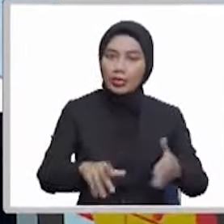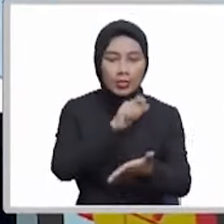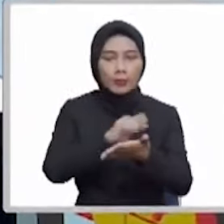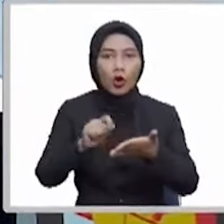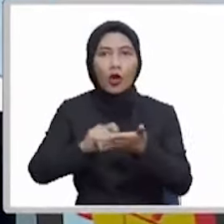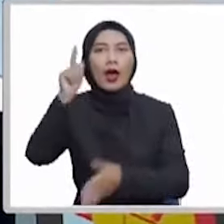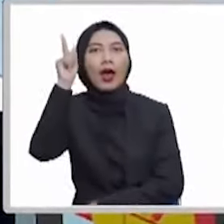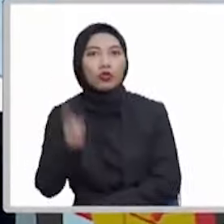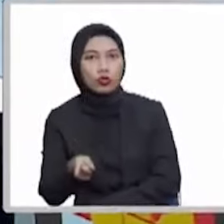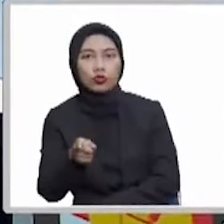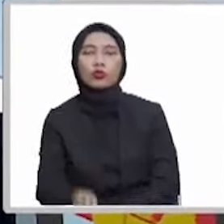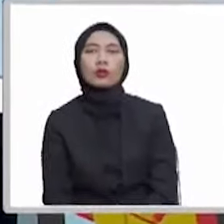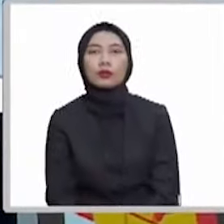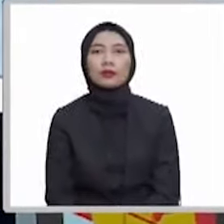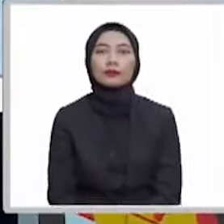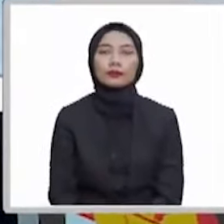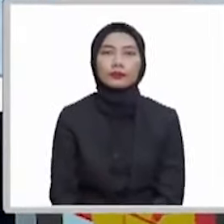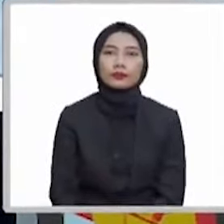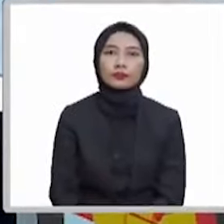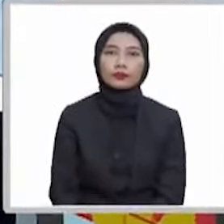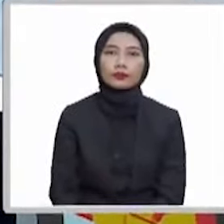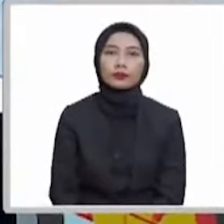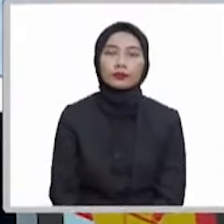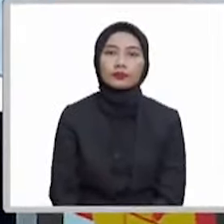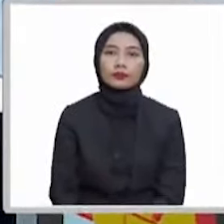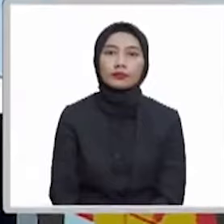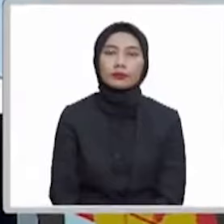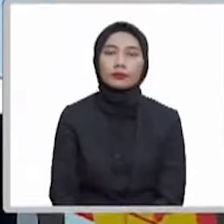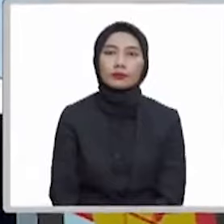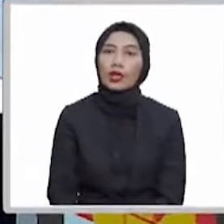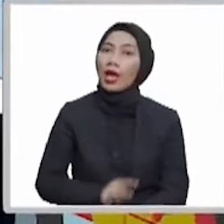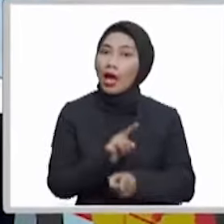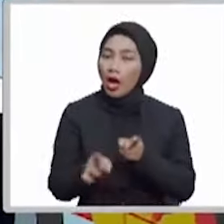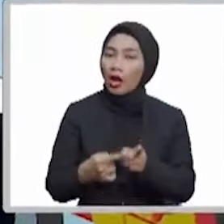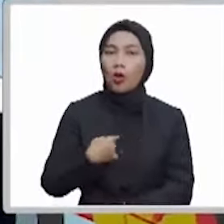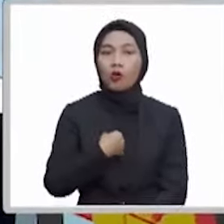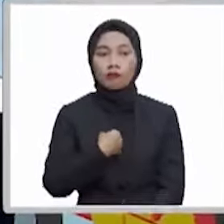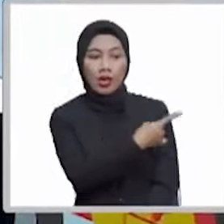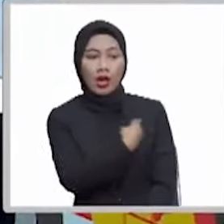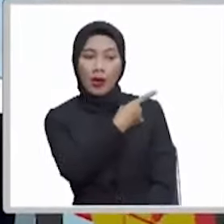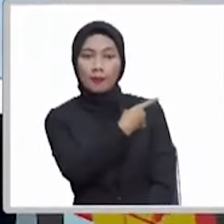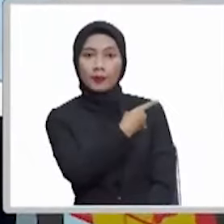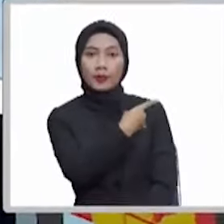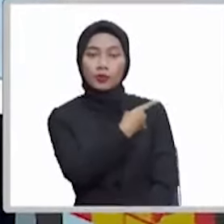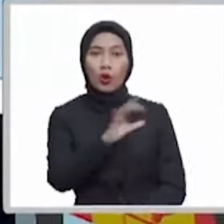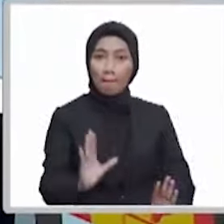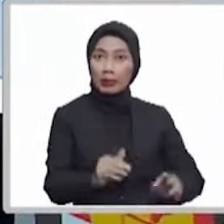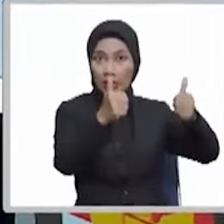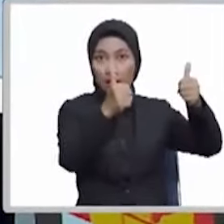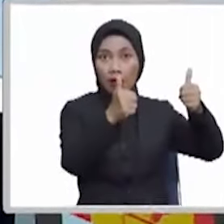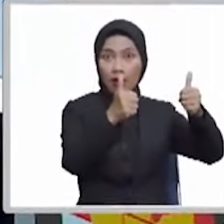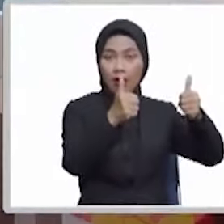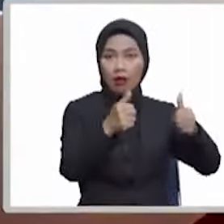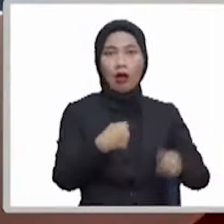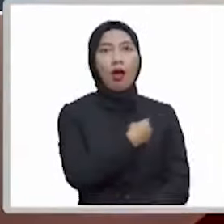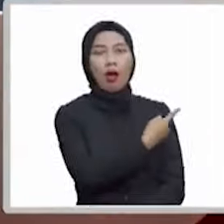bersekolah. Maka oleh sebab itu bila kami dikabulkan maka kami akan